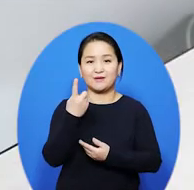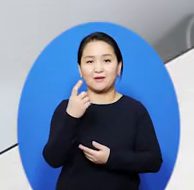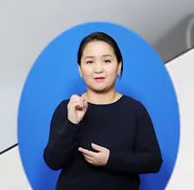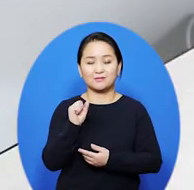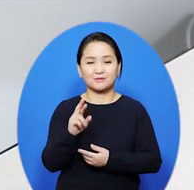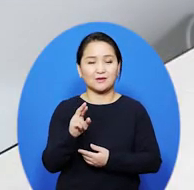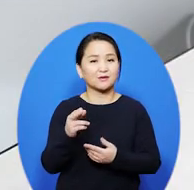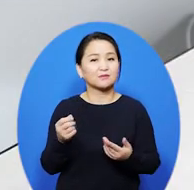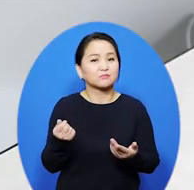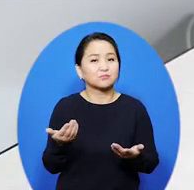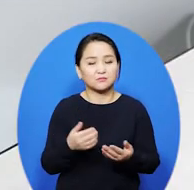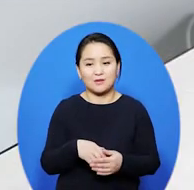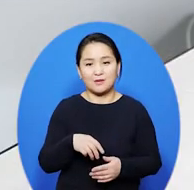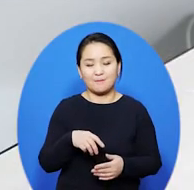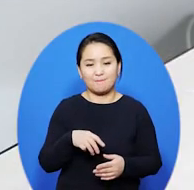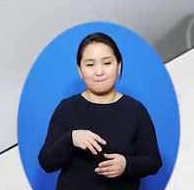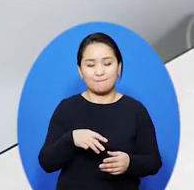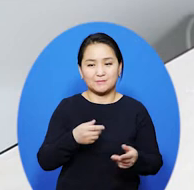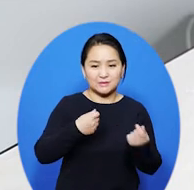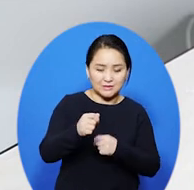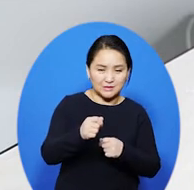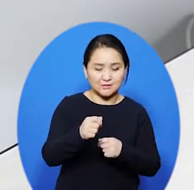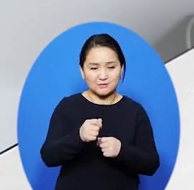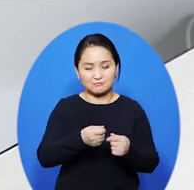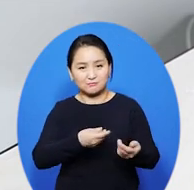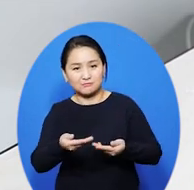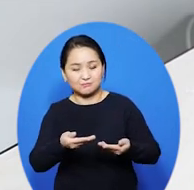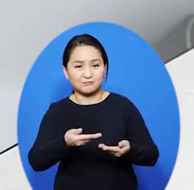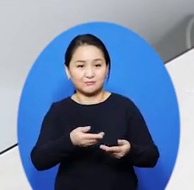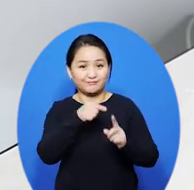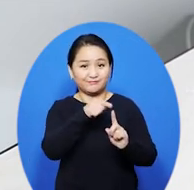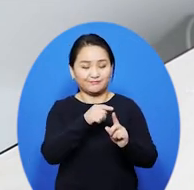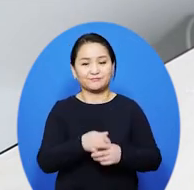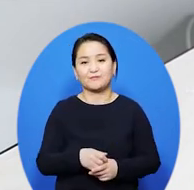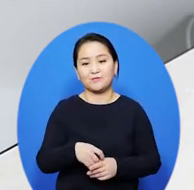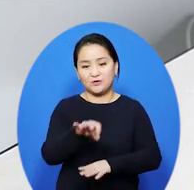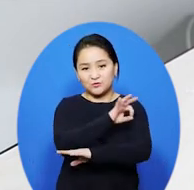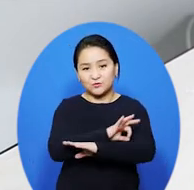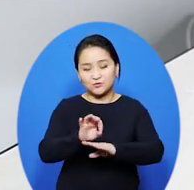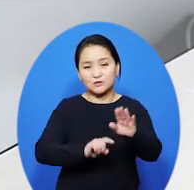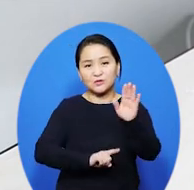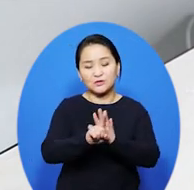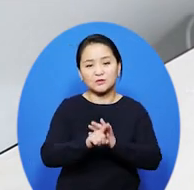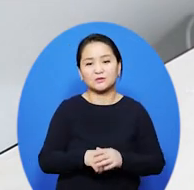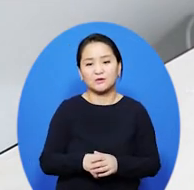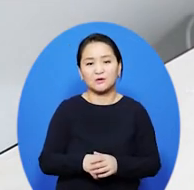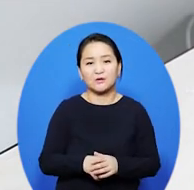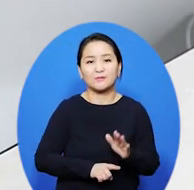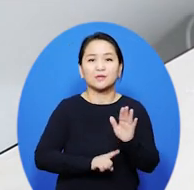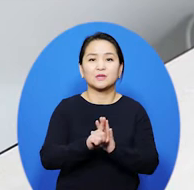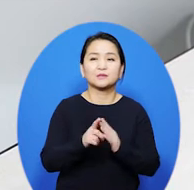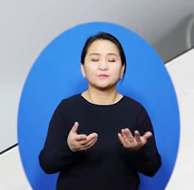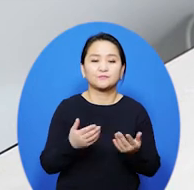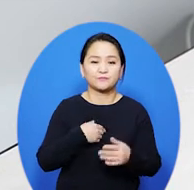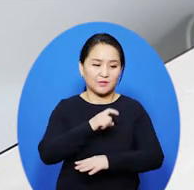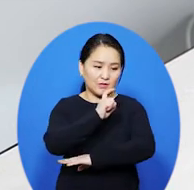самбал 10 сая төгрөг болохоор маркетинг борлуулалтанд зарцуулсан байгаа. Бид бол төслийн ихэнд бол бид нар